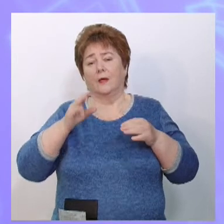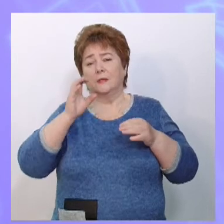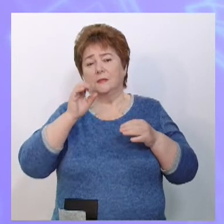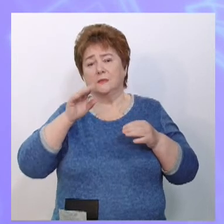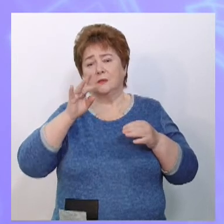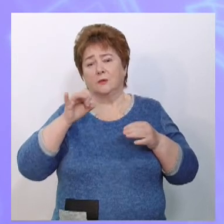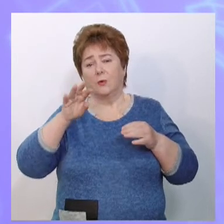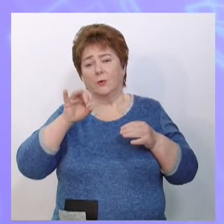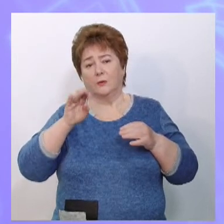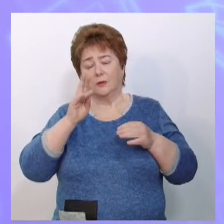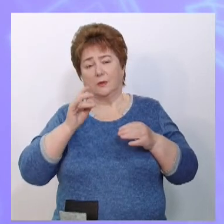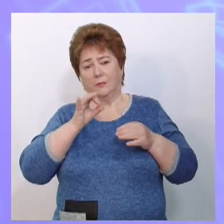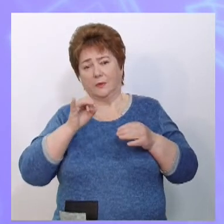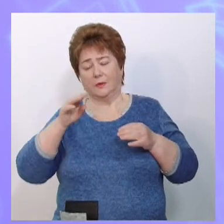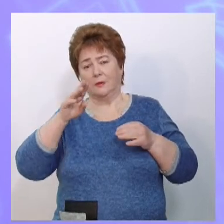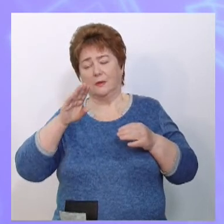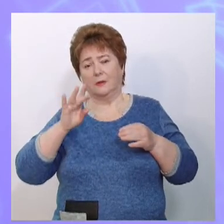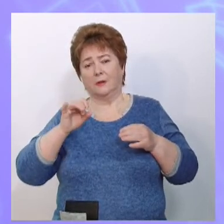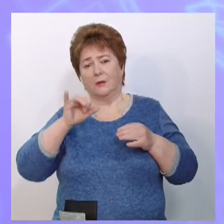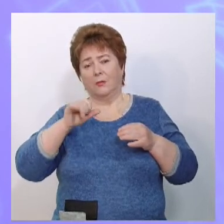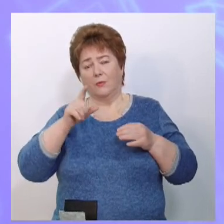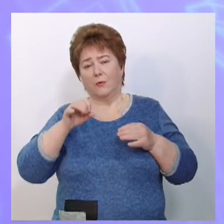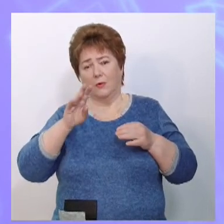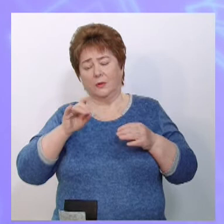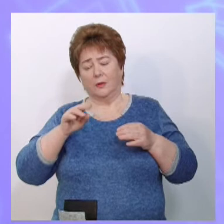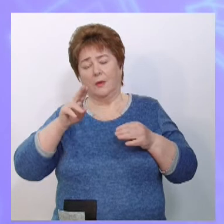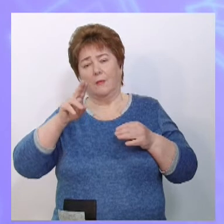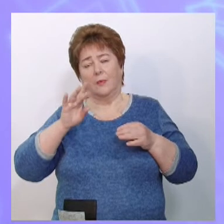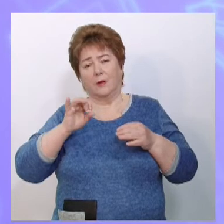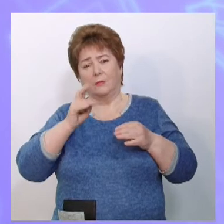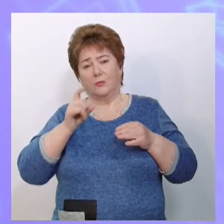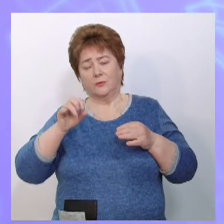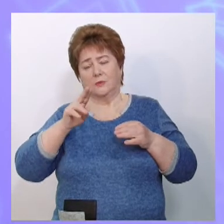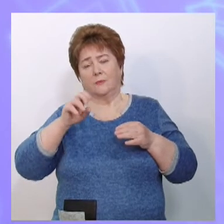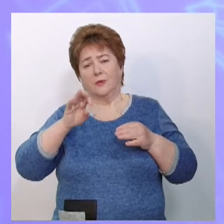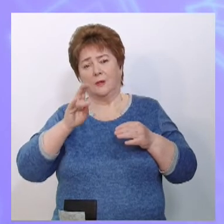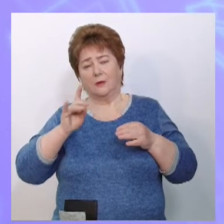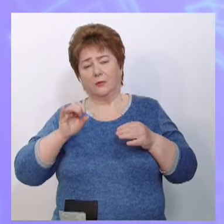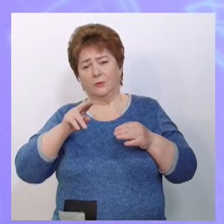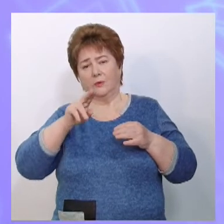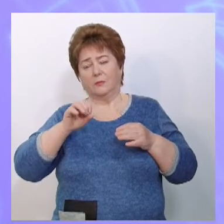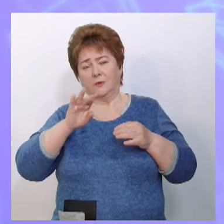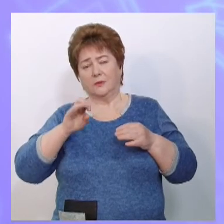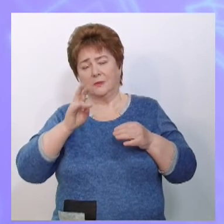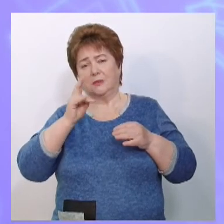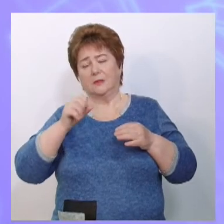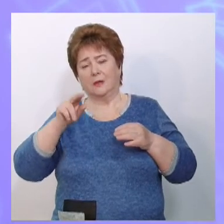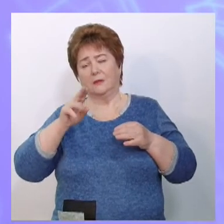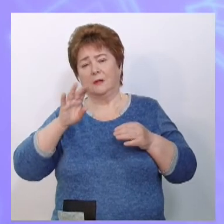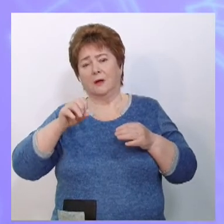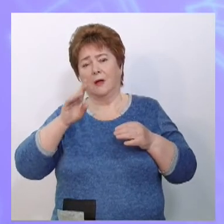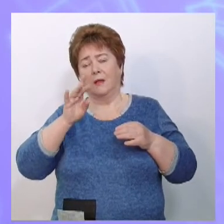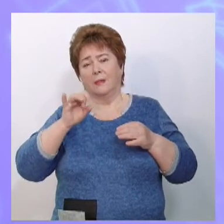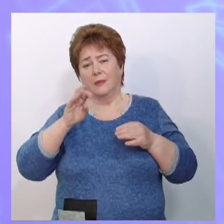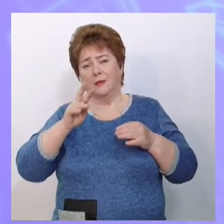Стройными треугольниками проносятся перелетные птицы над родными степями,